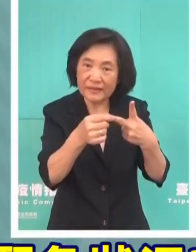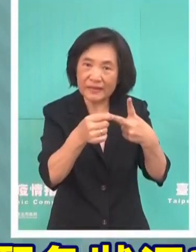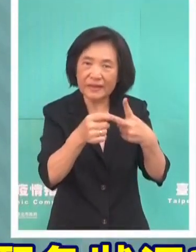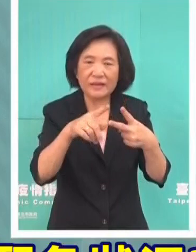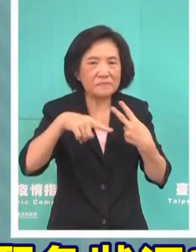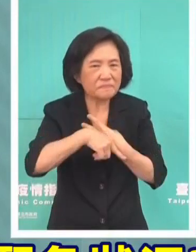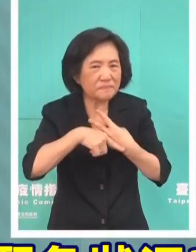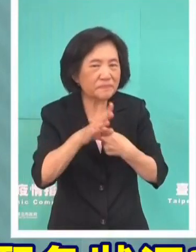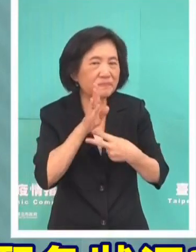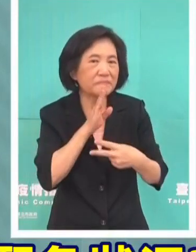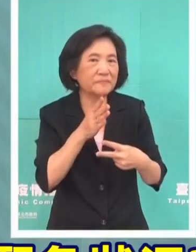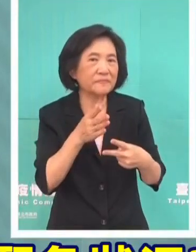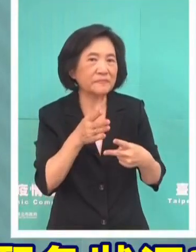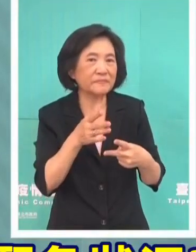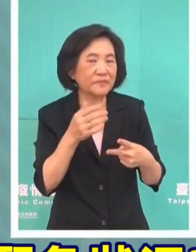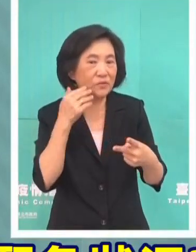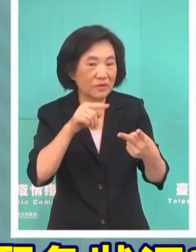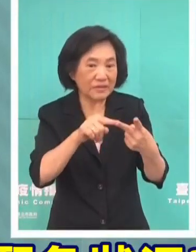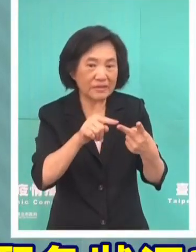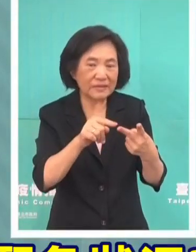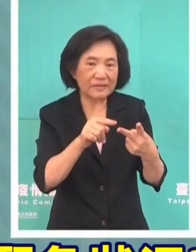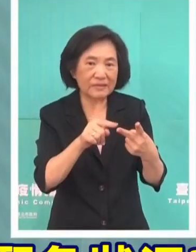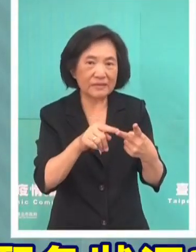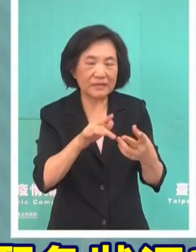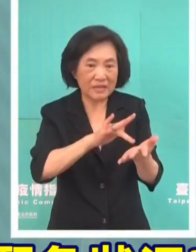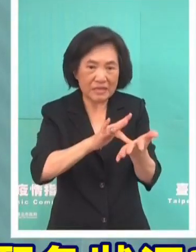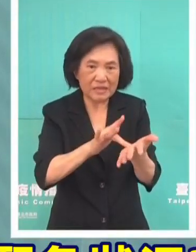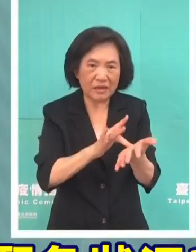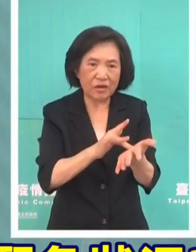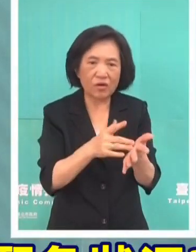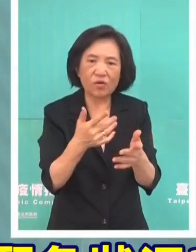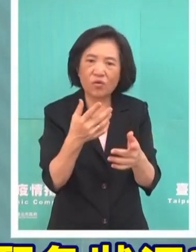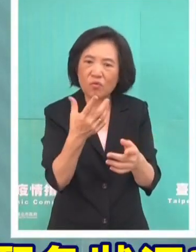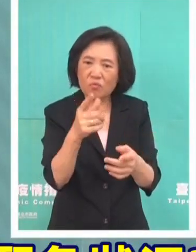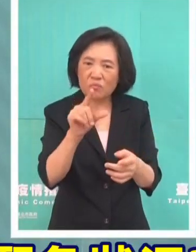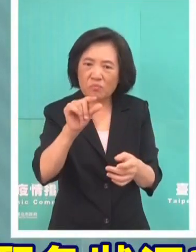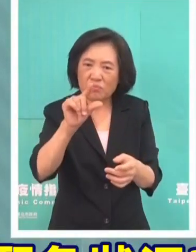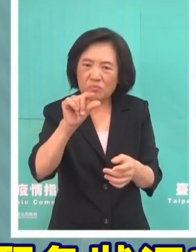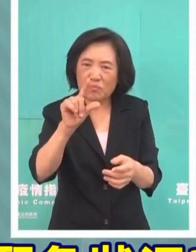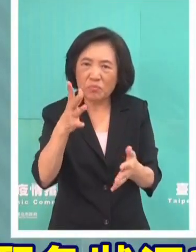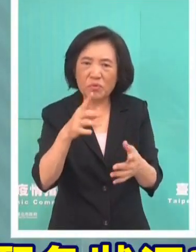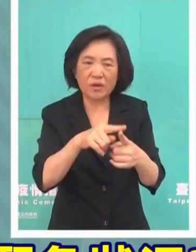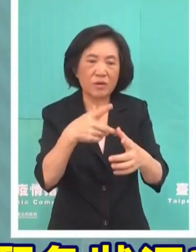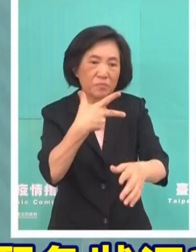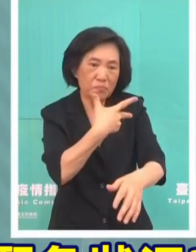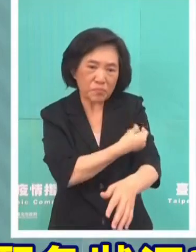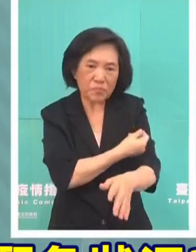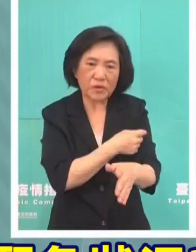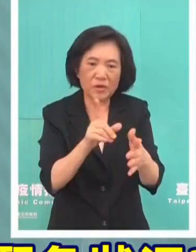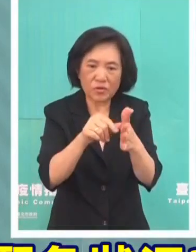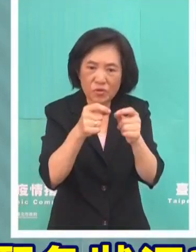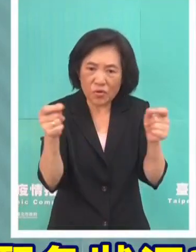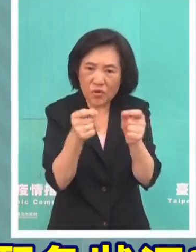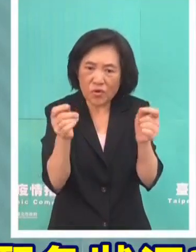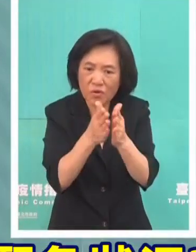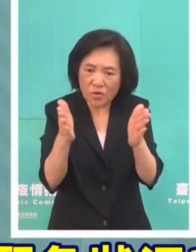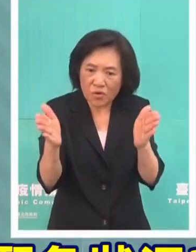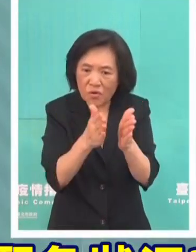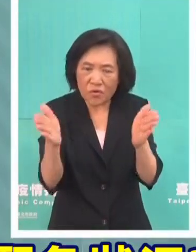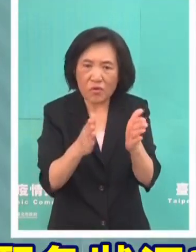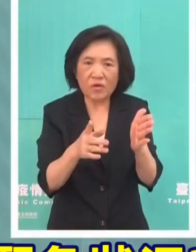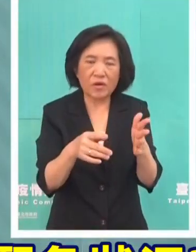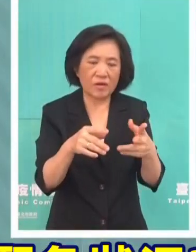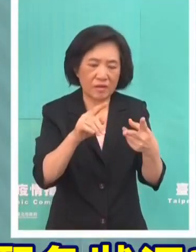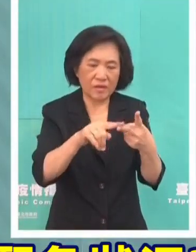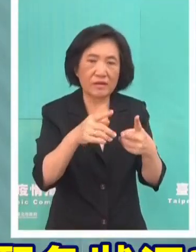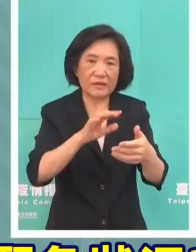做的时候是要研究说。要找出这个药物的剂量，还有这个施打的间隔要多少，你知道哈？简单